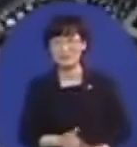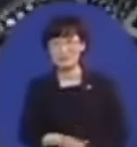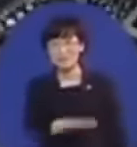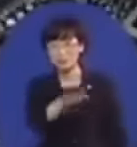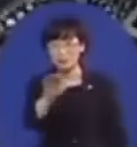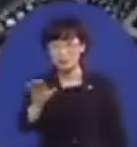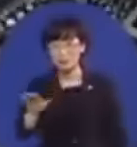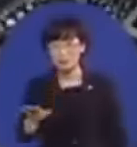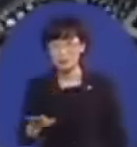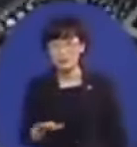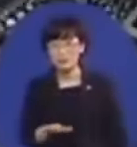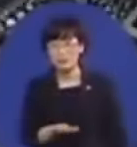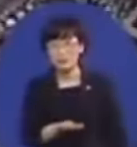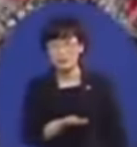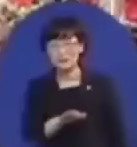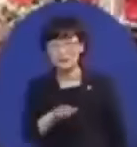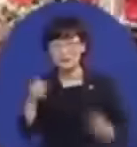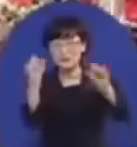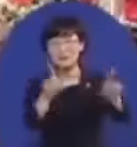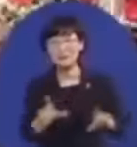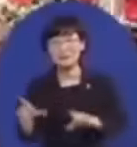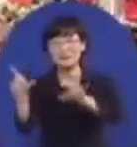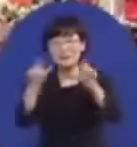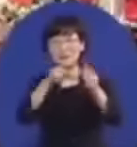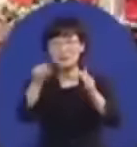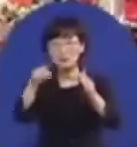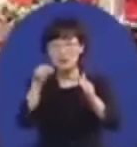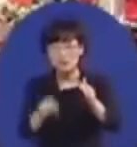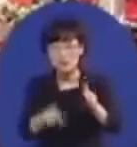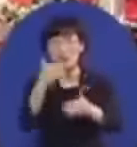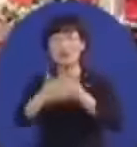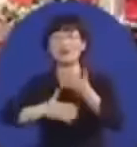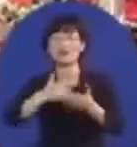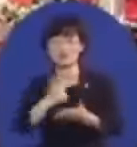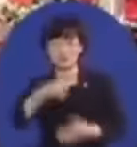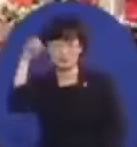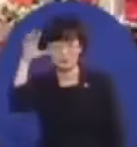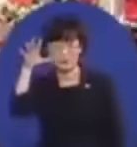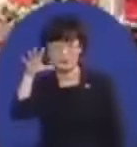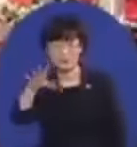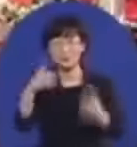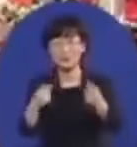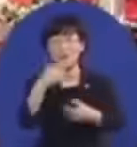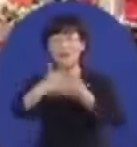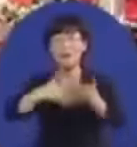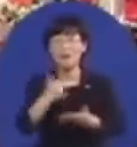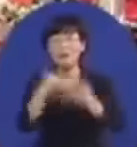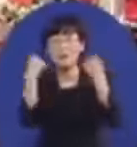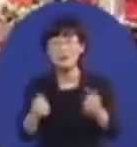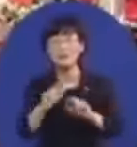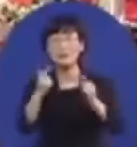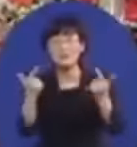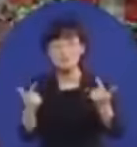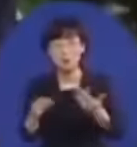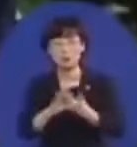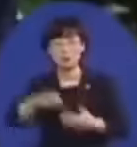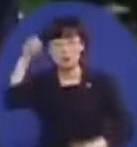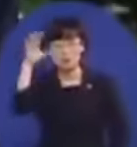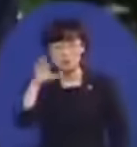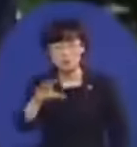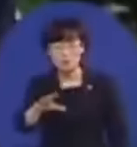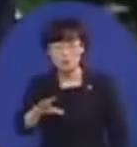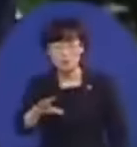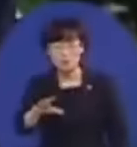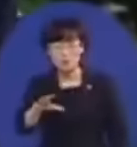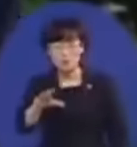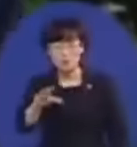우리는 우리의 삶 속에 하나님이 빛이시여 하나님이 계시지 아니하시면 빛이 하나도